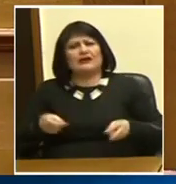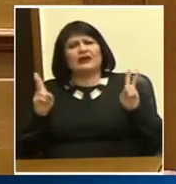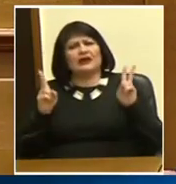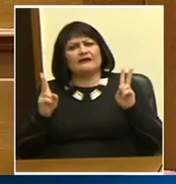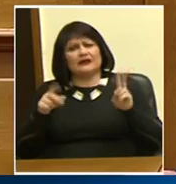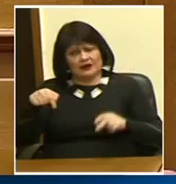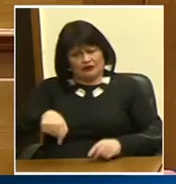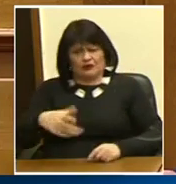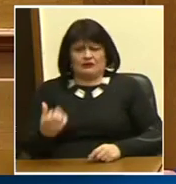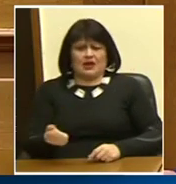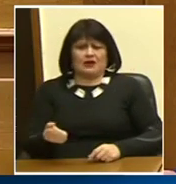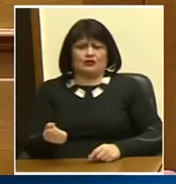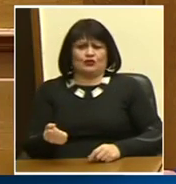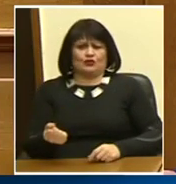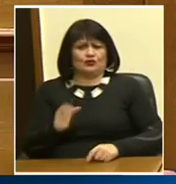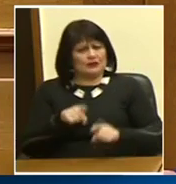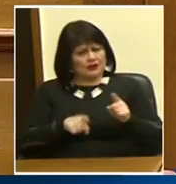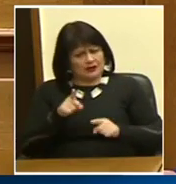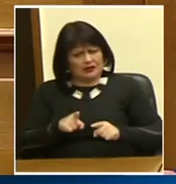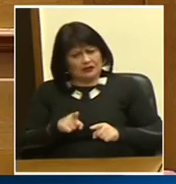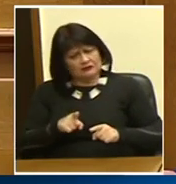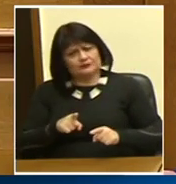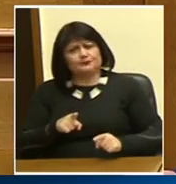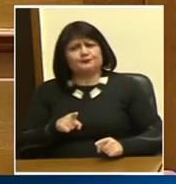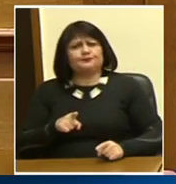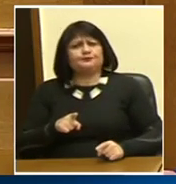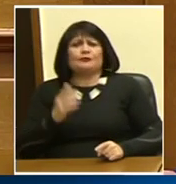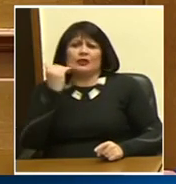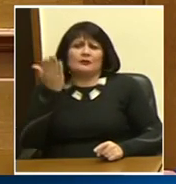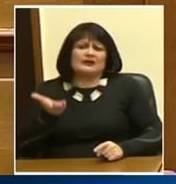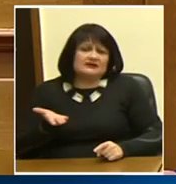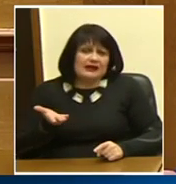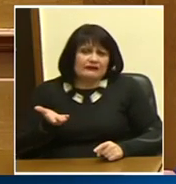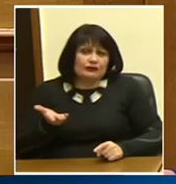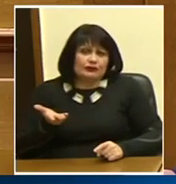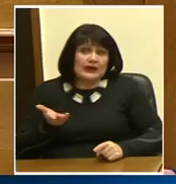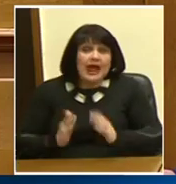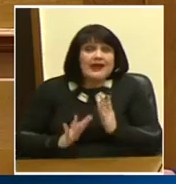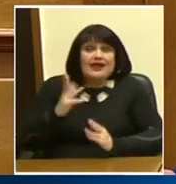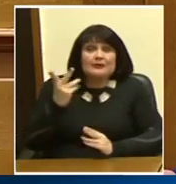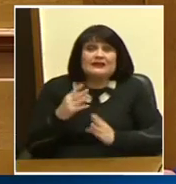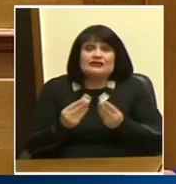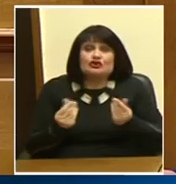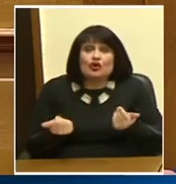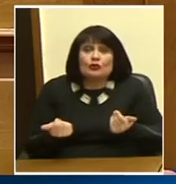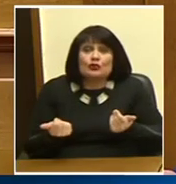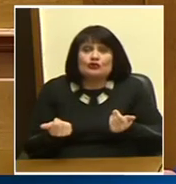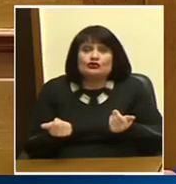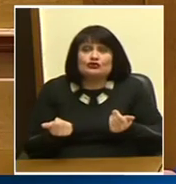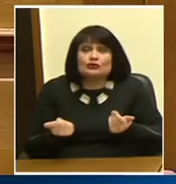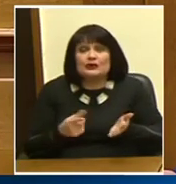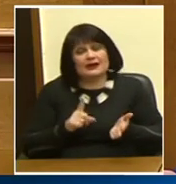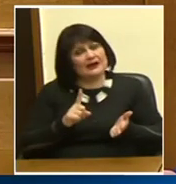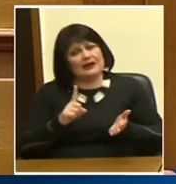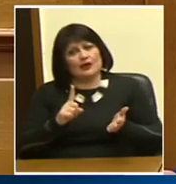αυτή την αίθουσα αρκετοί τέτοιοι, ότι η προϋπόθεση για την ανάπτυξη είναι η συντριβή της εργασίας και του